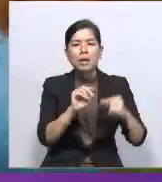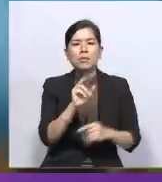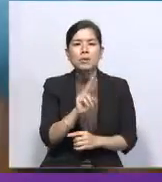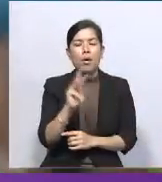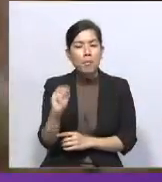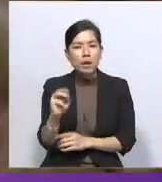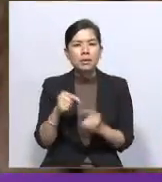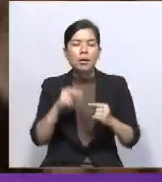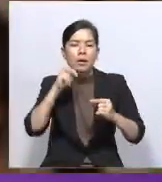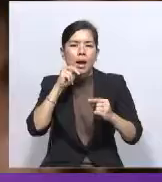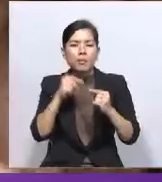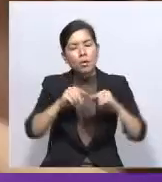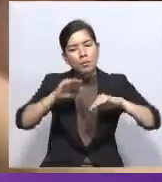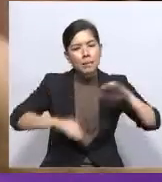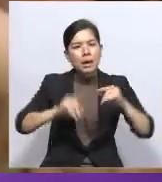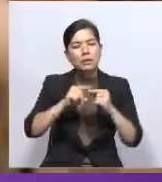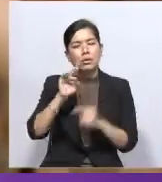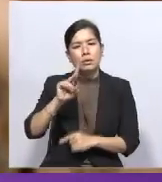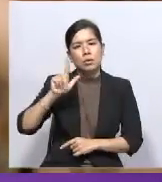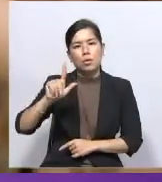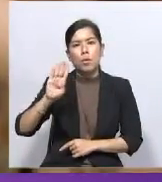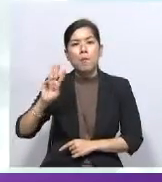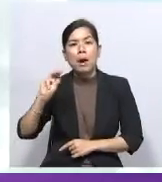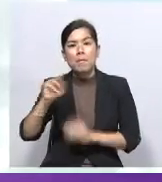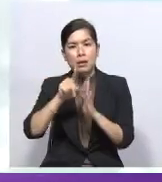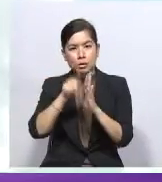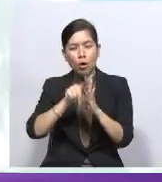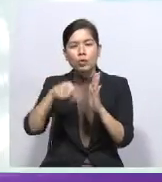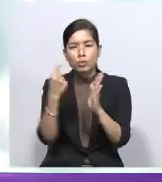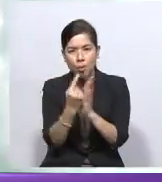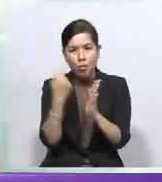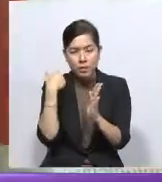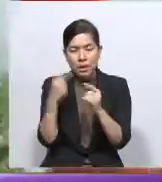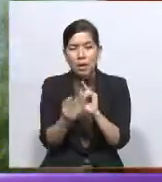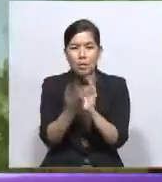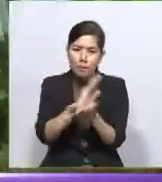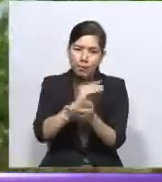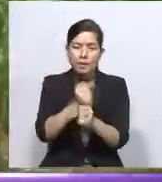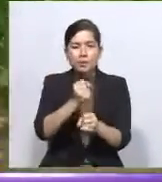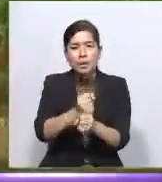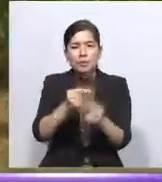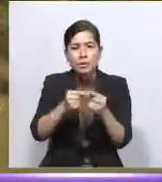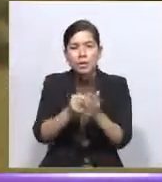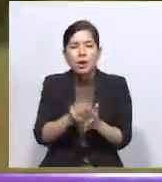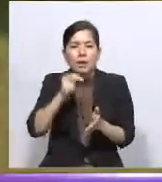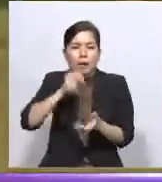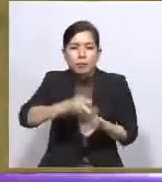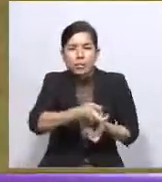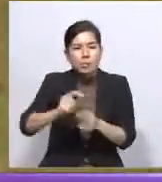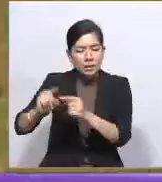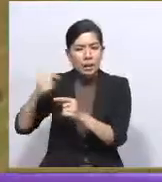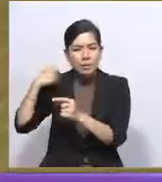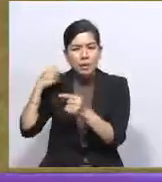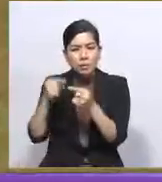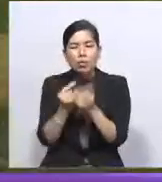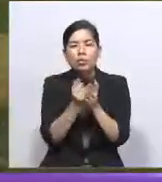ได้ปริมาณน้ำ7ลูกบาศก์เมตรต่อชั่วโมงก่อนที่จะนำไปใช้กับพื้นที่การเกษตรช่วยเหลือเกษตรกรในพื้นที่ให้สามารถลดค่